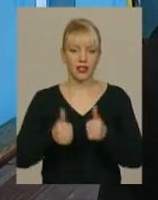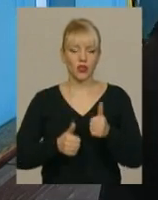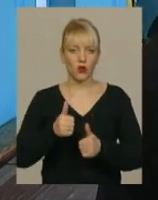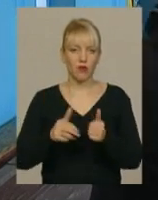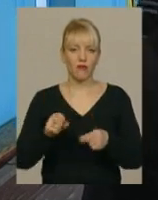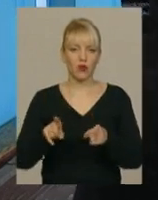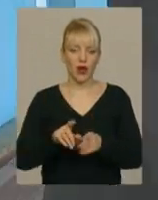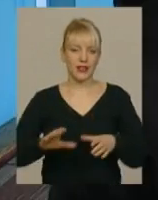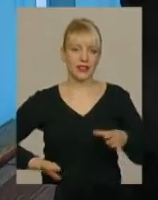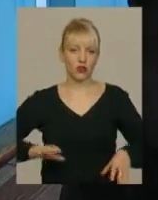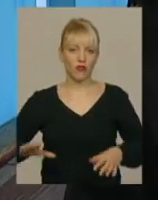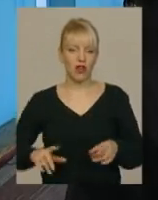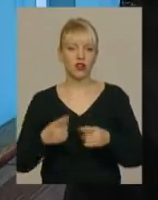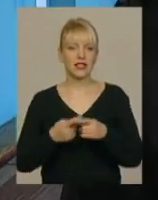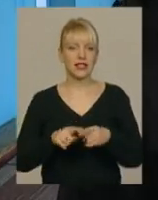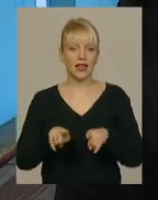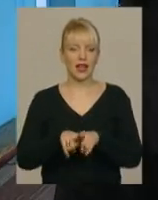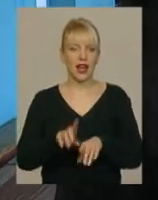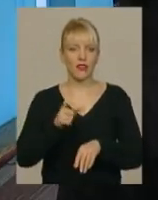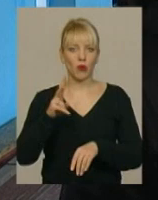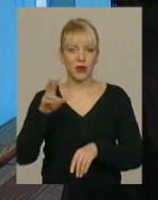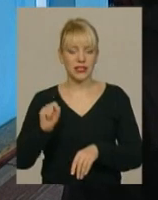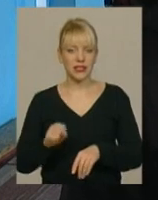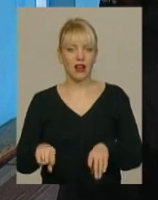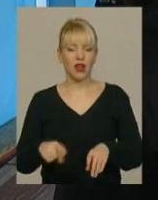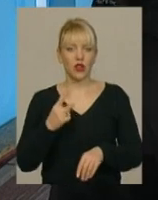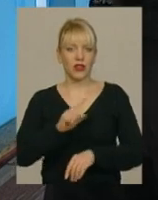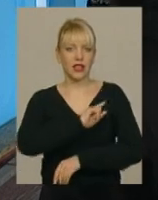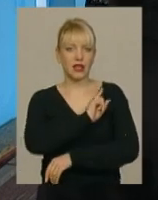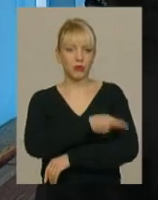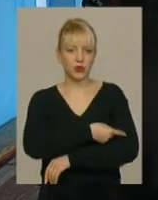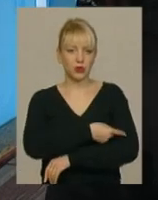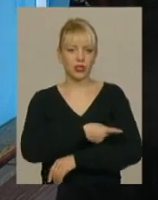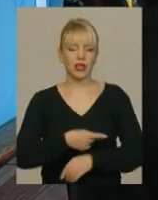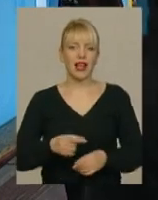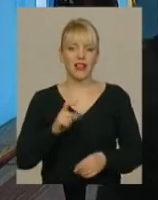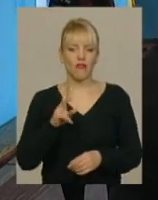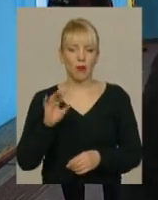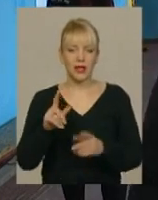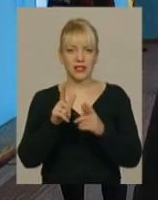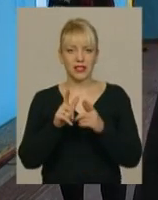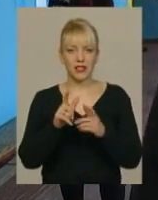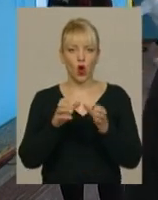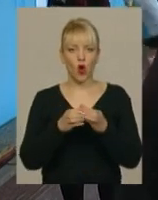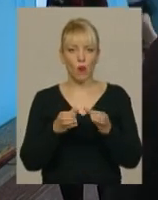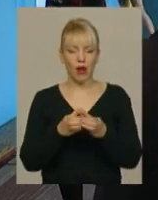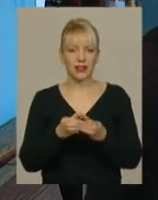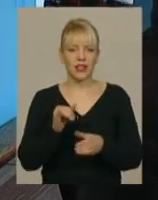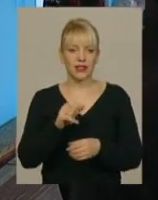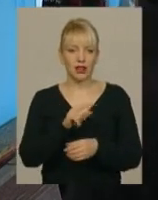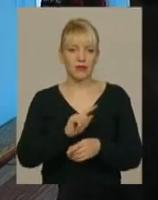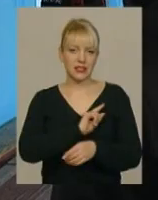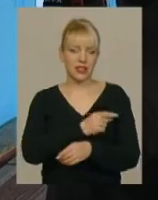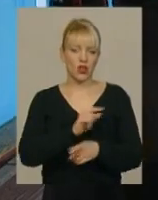а, скажімо, тренувального. Це така європейська, одна з найбільш потужніх європейських команд, і там найбільш сильно